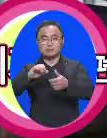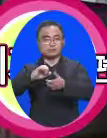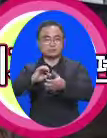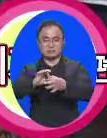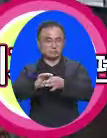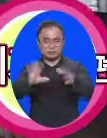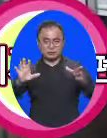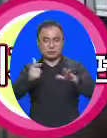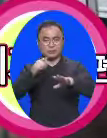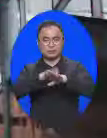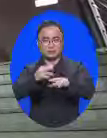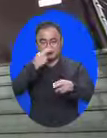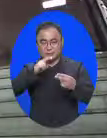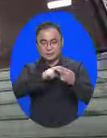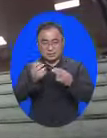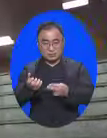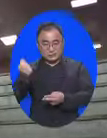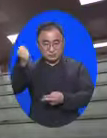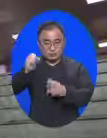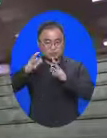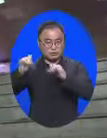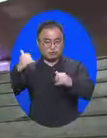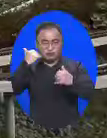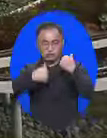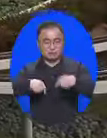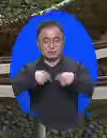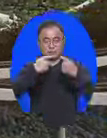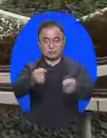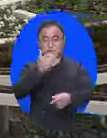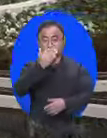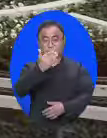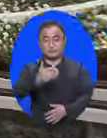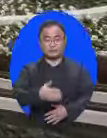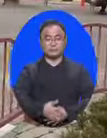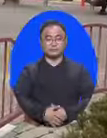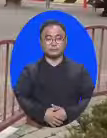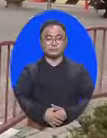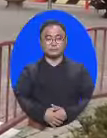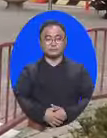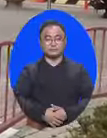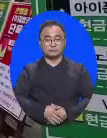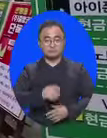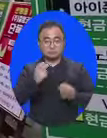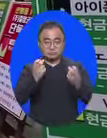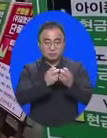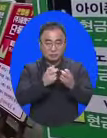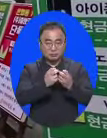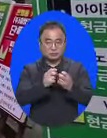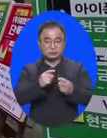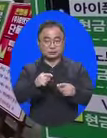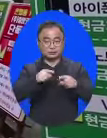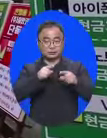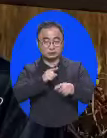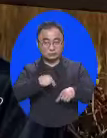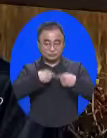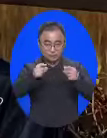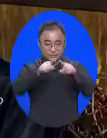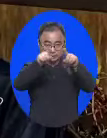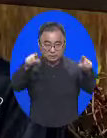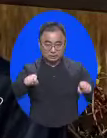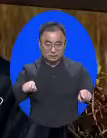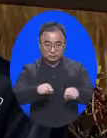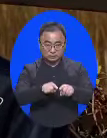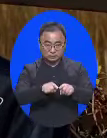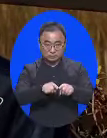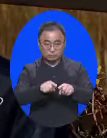제한 없이 대전에 애정을 갖고 있는 전 국민 누구나 참여할 수 있습니다. 접수 방법은 참가 신청서와 응모작을